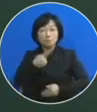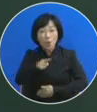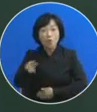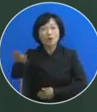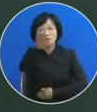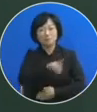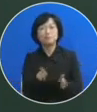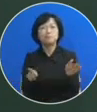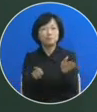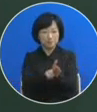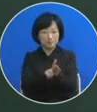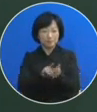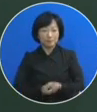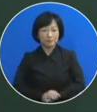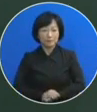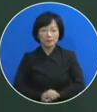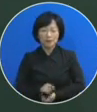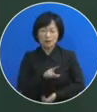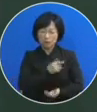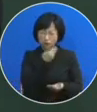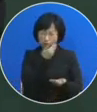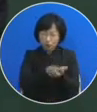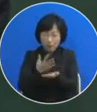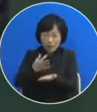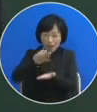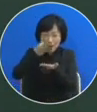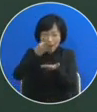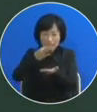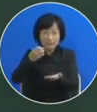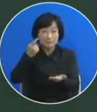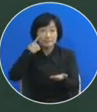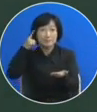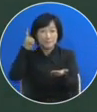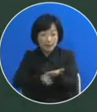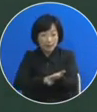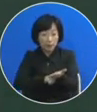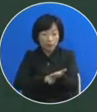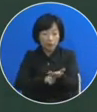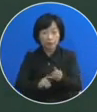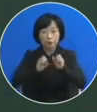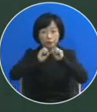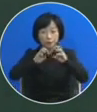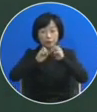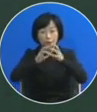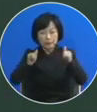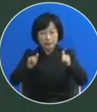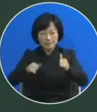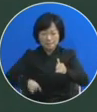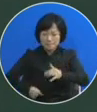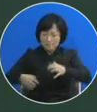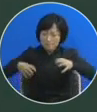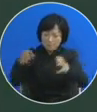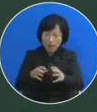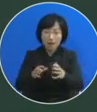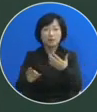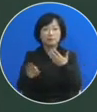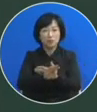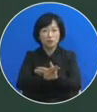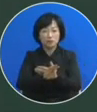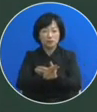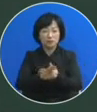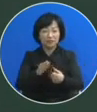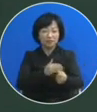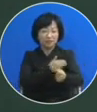여러분이 최고의 가치를 발견하고 일심으로 전도자 일심을 가지면 능력의 역사에 나게 되어 있습니다. That